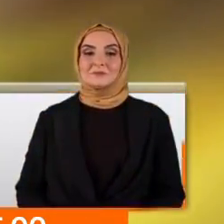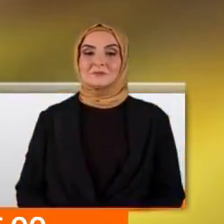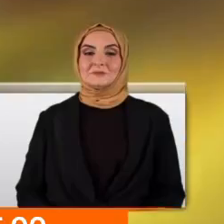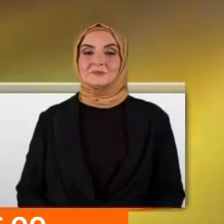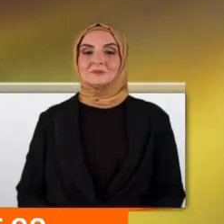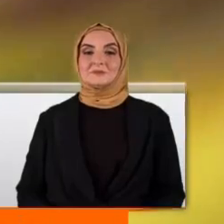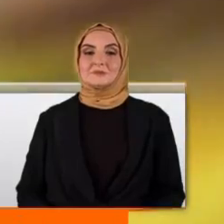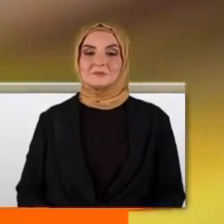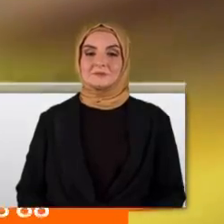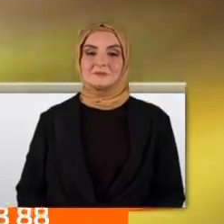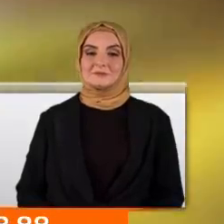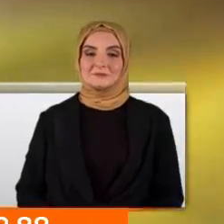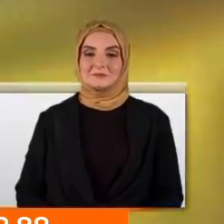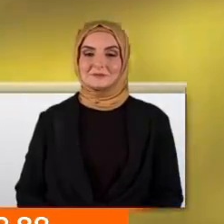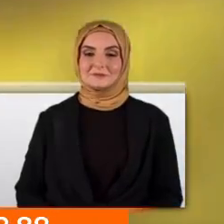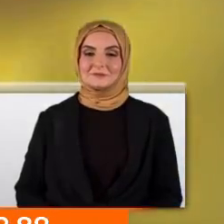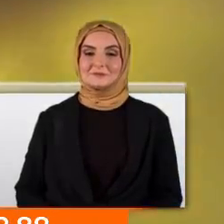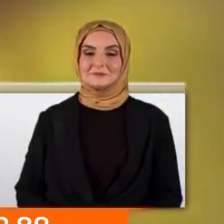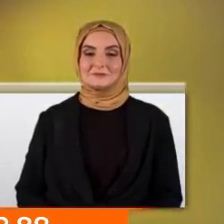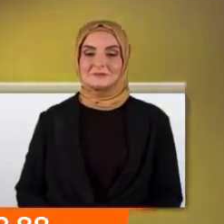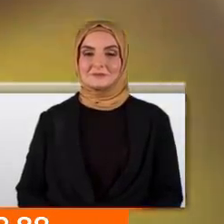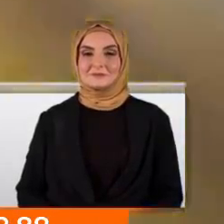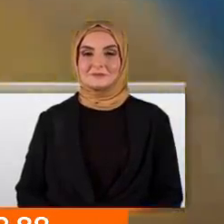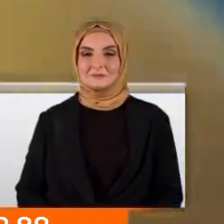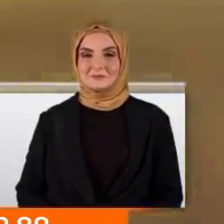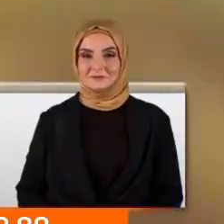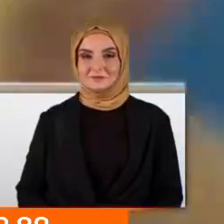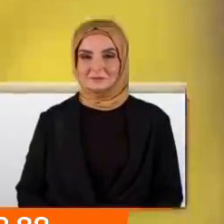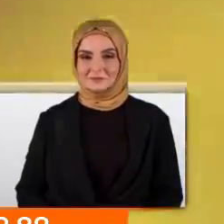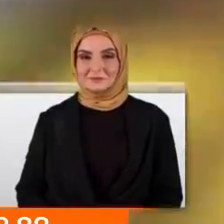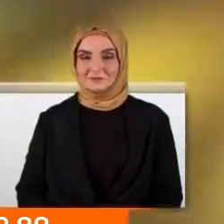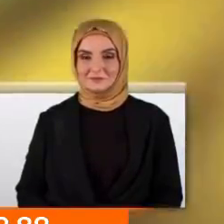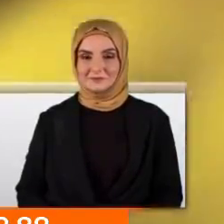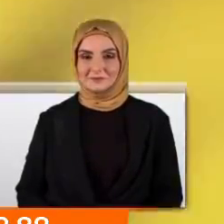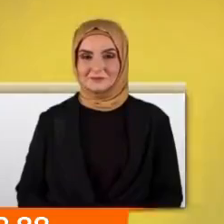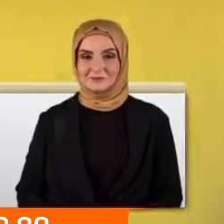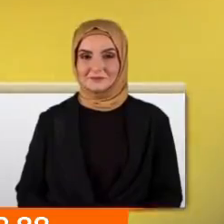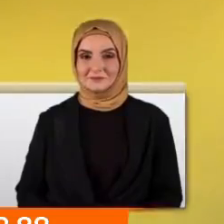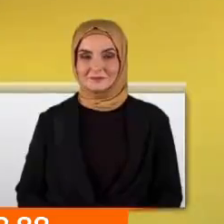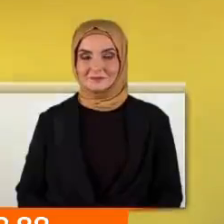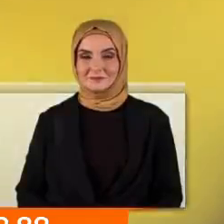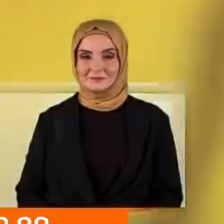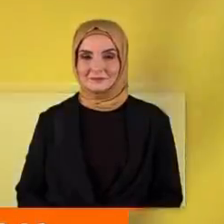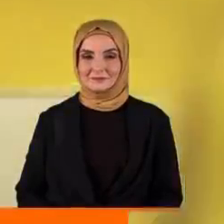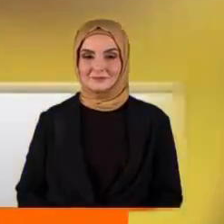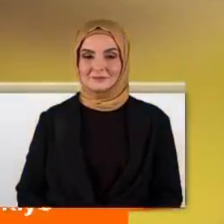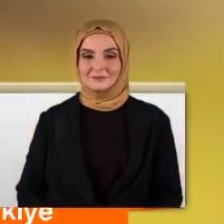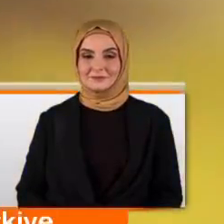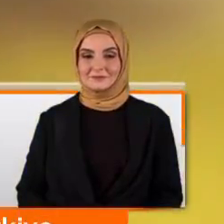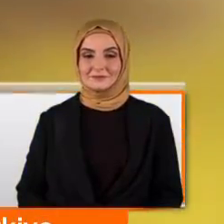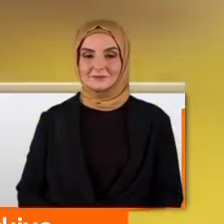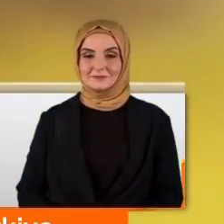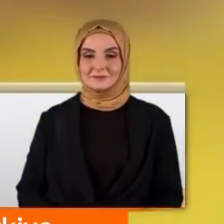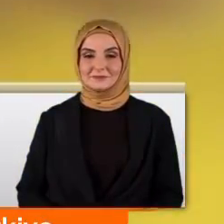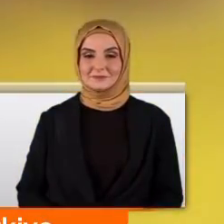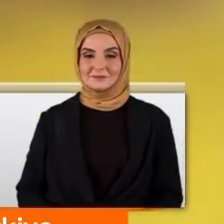yemiş? Kopara kopara. Allah Allah. Sineğe dövelim. Sineğe dövelim mi? Evet.